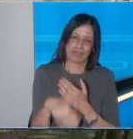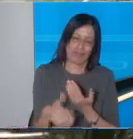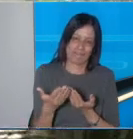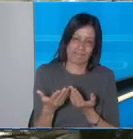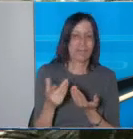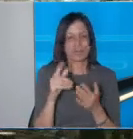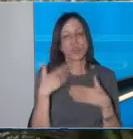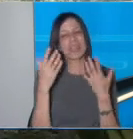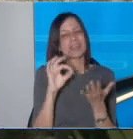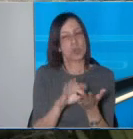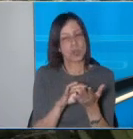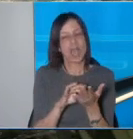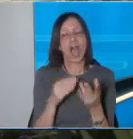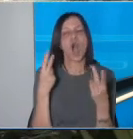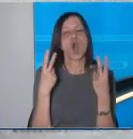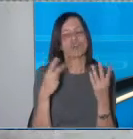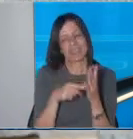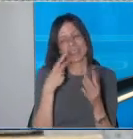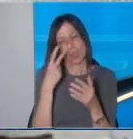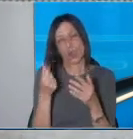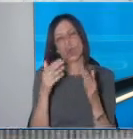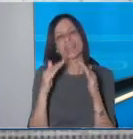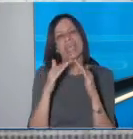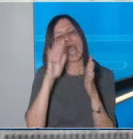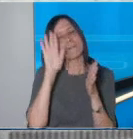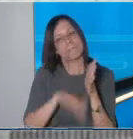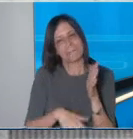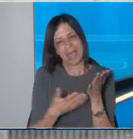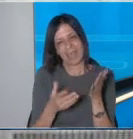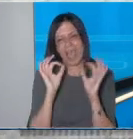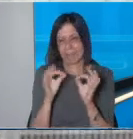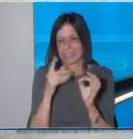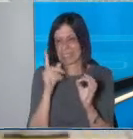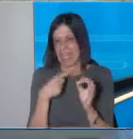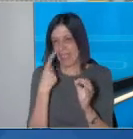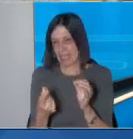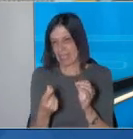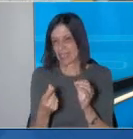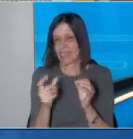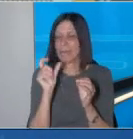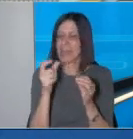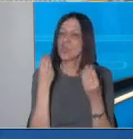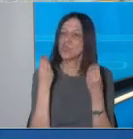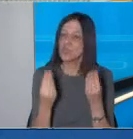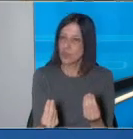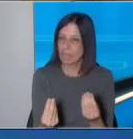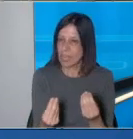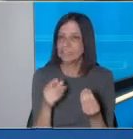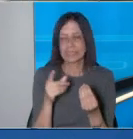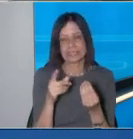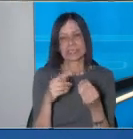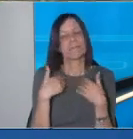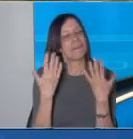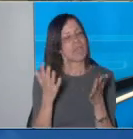אתה נותן פה נקודה מאוד מאוד חשובה, כי תראו, דירה בהנחה, באמת צריך להגיד, גם להגיד את המילה הטובה, אין ספק שהיא